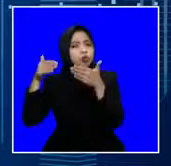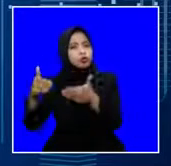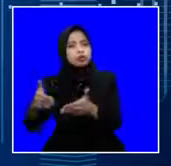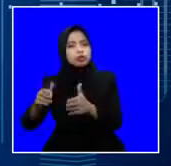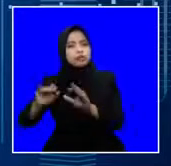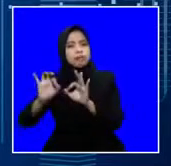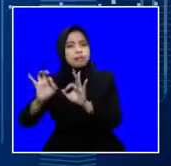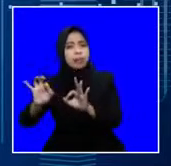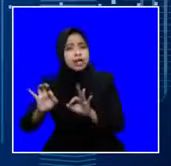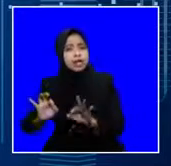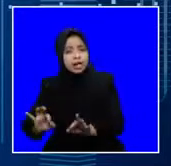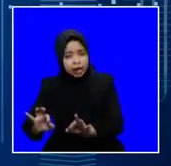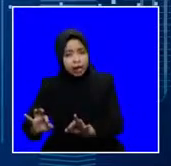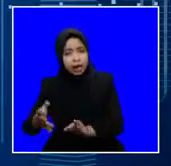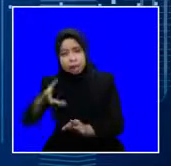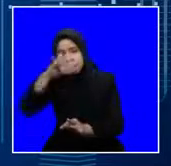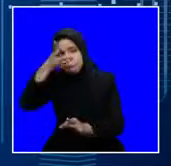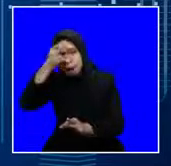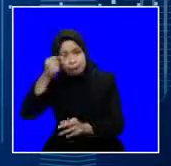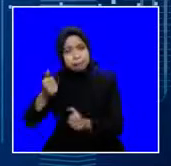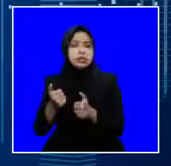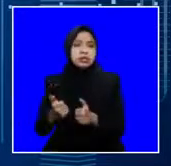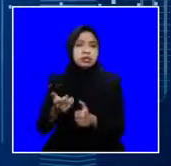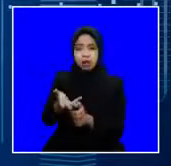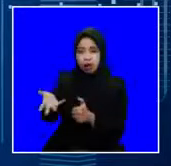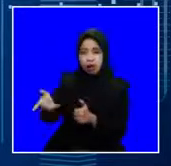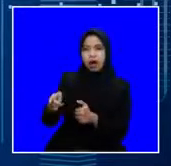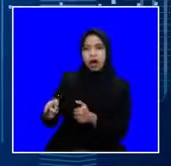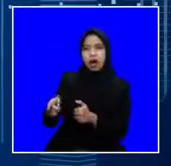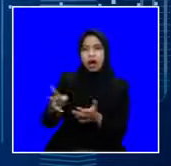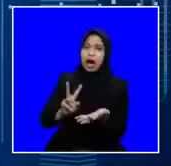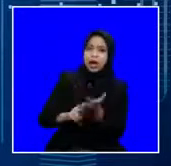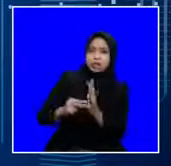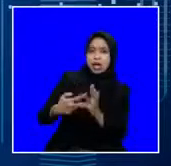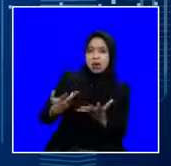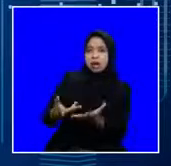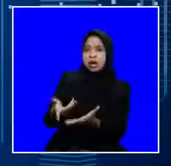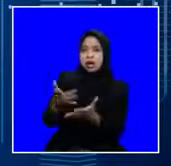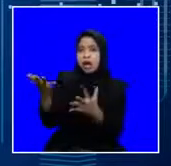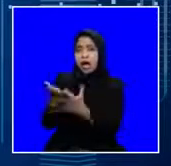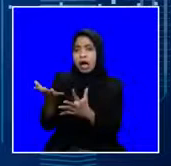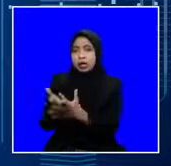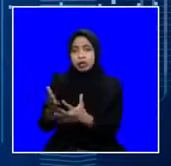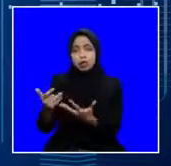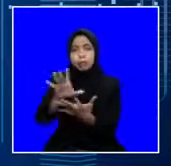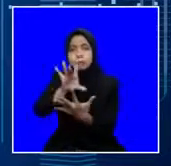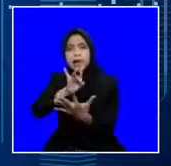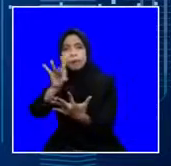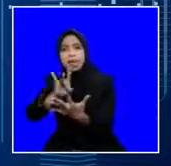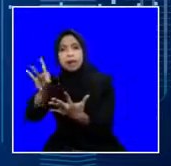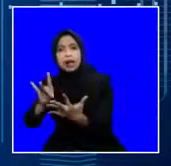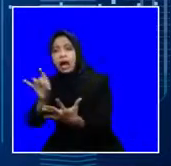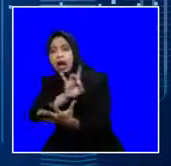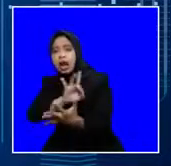pendidikan yang juga harus dipahami juga sehingga kita lebih banyak menyediakan opsi-opsi